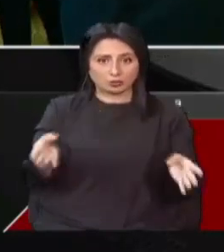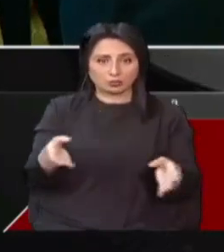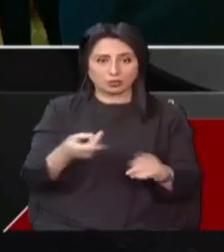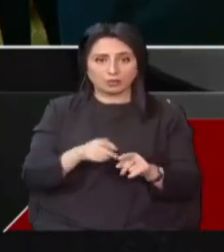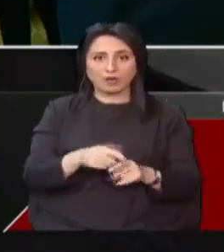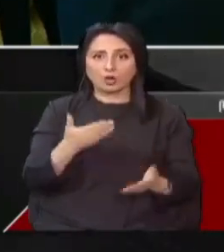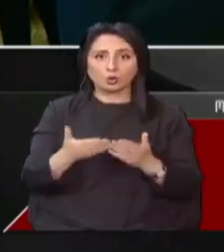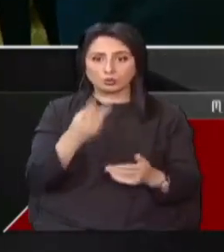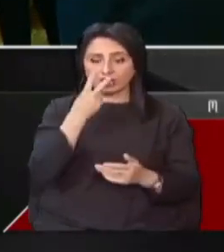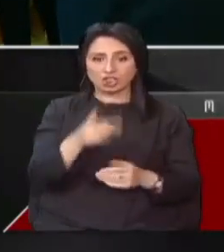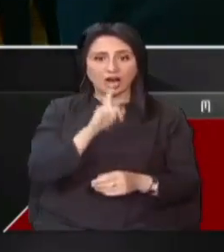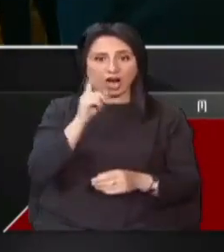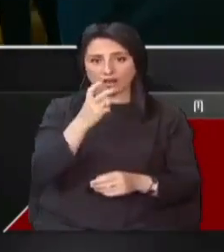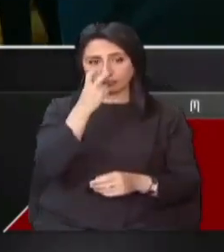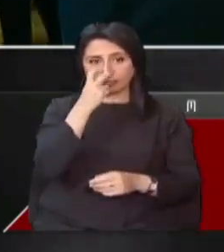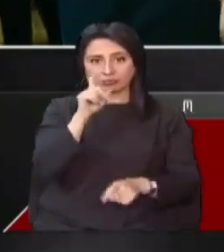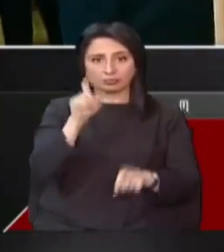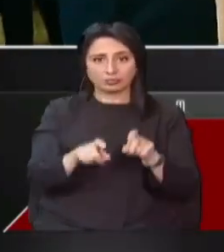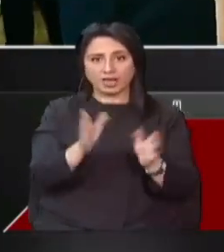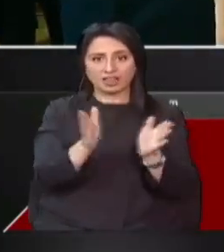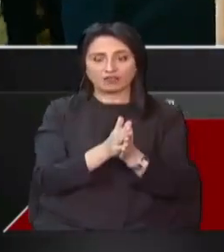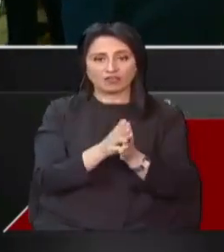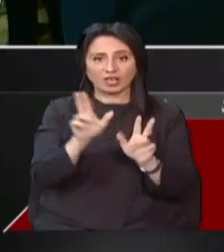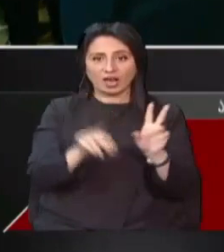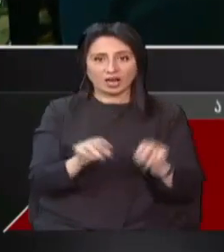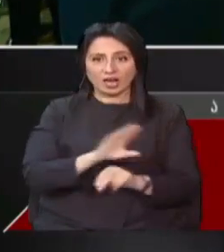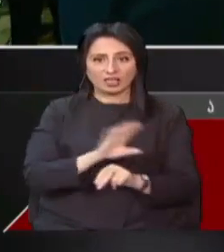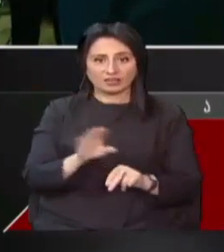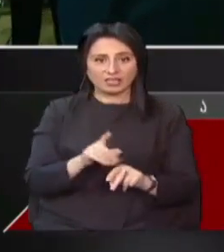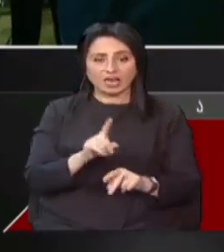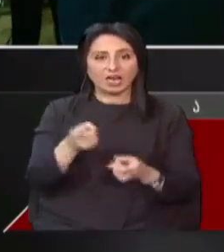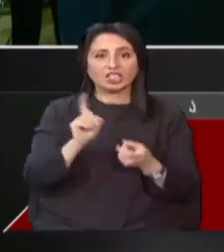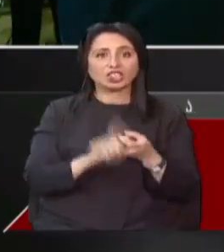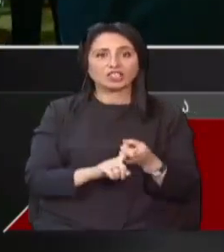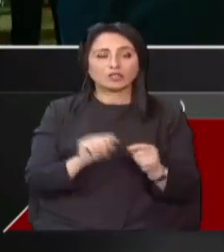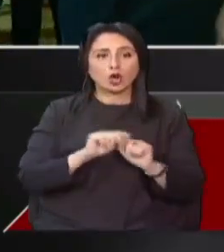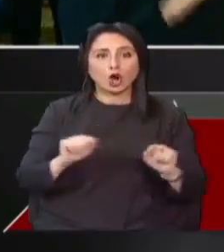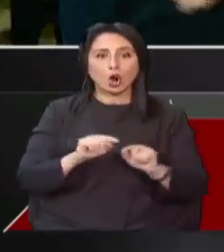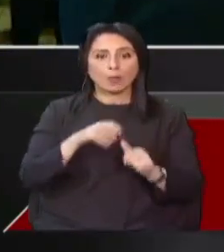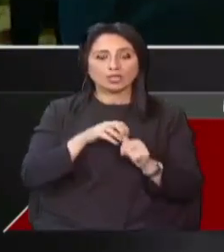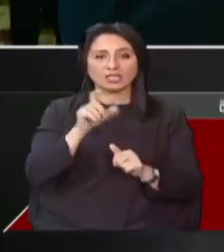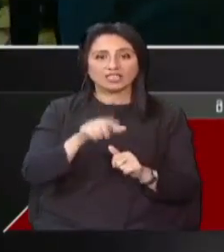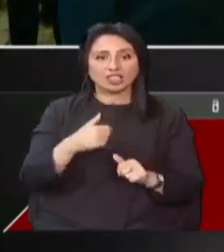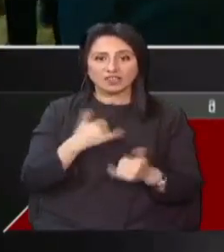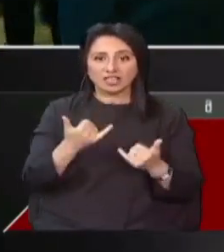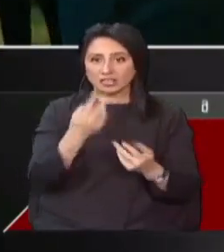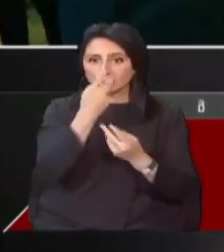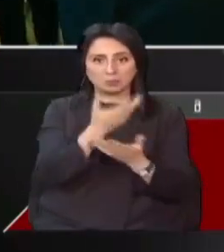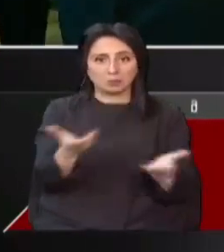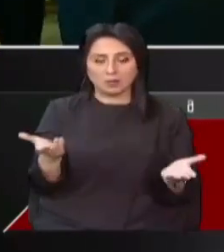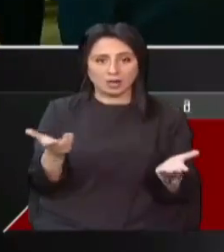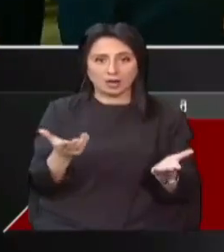გასაკეთებლად, თუმცა როგორც ჩვენს ახალგაზრდების ჯგუფმა მათი თხოვნა არ გაითვალისწინა, რაც შეეხება ოპოზიციონერ ლიდერებს, ისინი ჩვენ დღეს არ